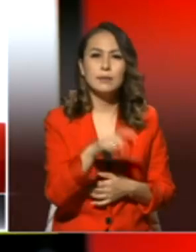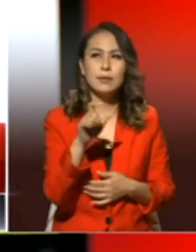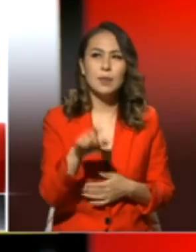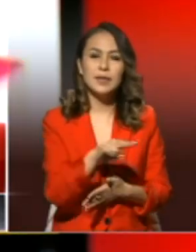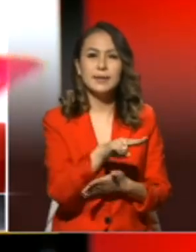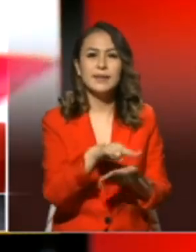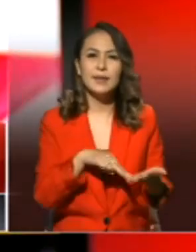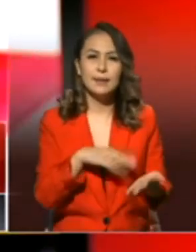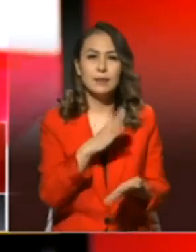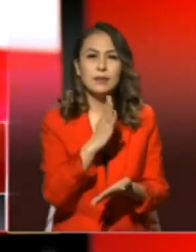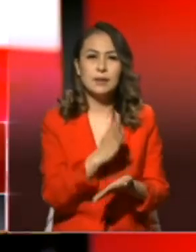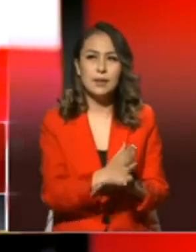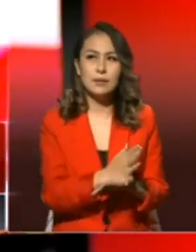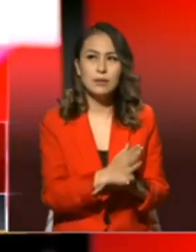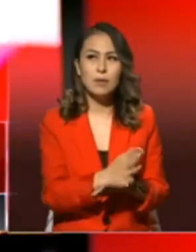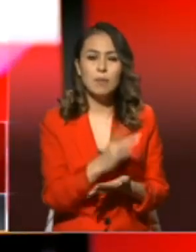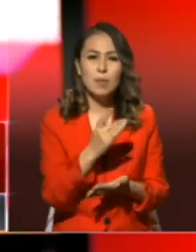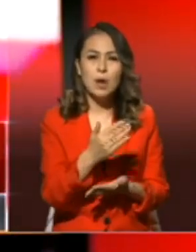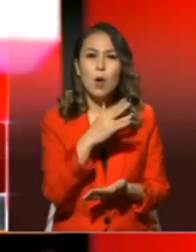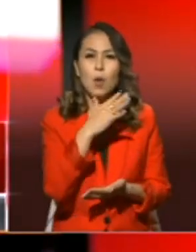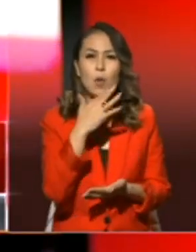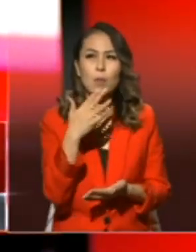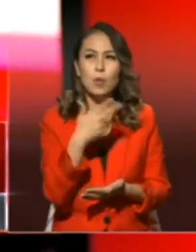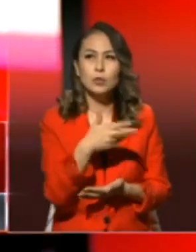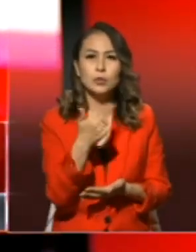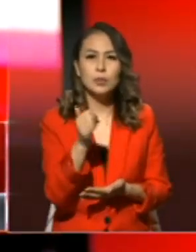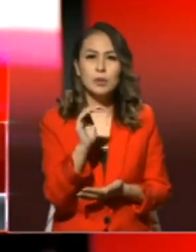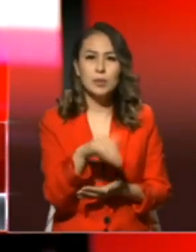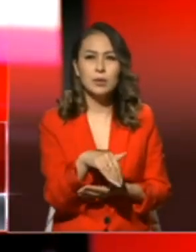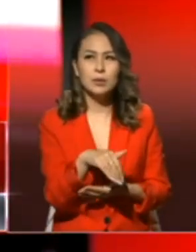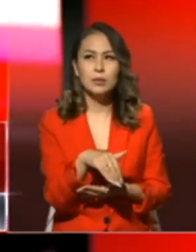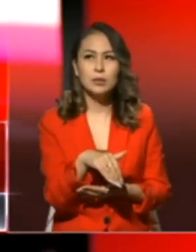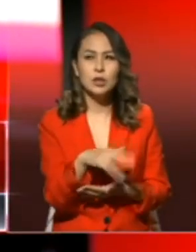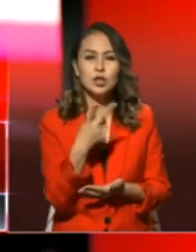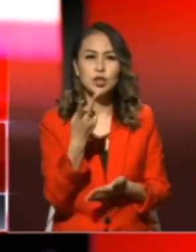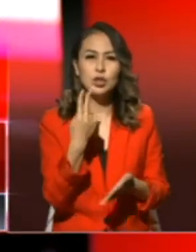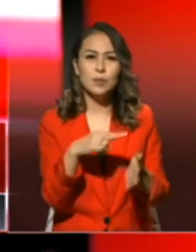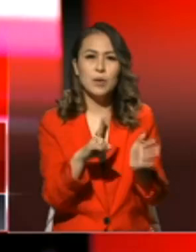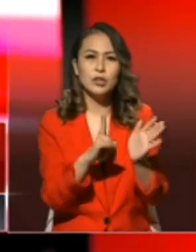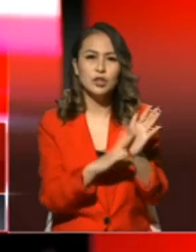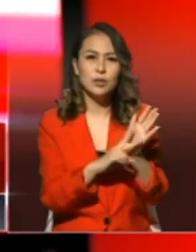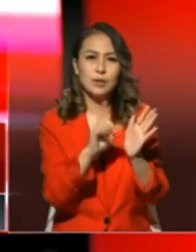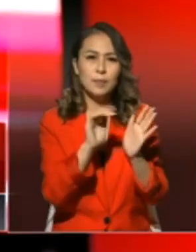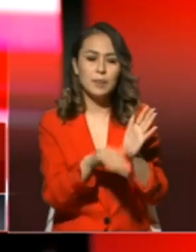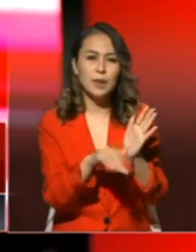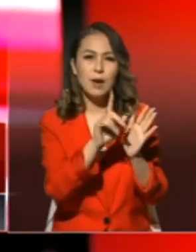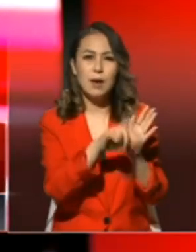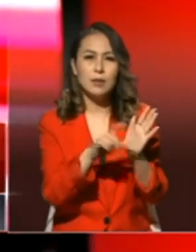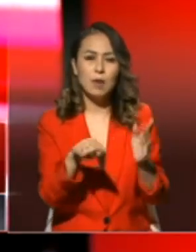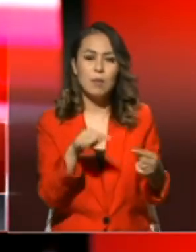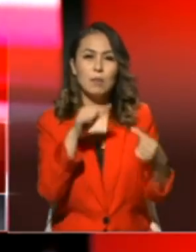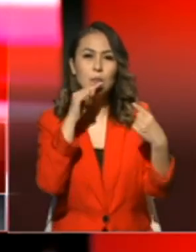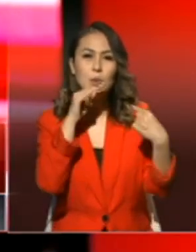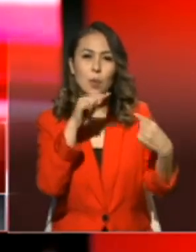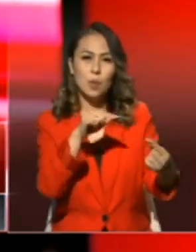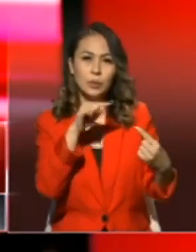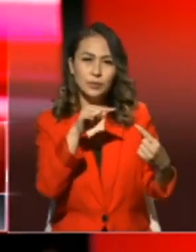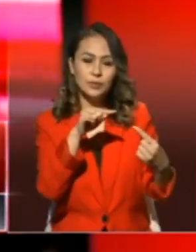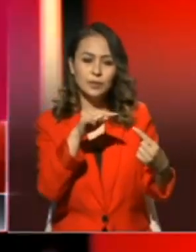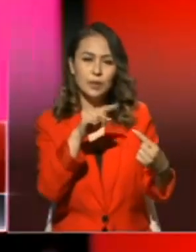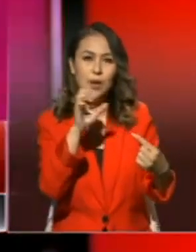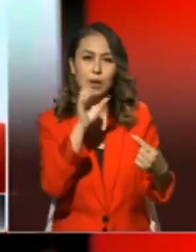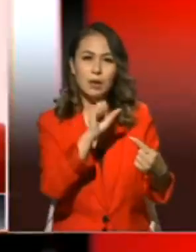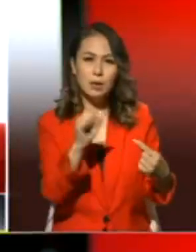тіркелген, бірақ оның көбінесе 31 мың адам тіркелген. Иә, 27 мың адам олар қарсылық білдірген донорлыққа,